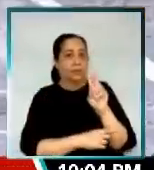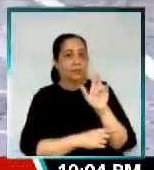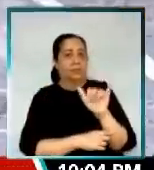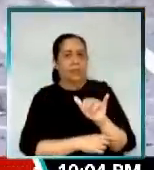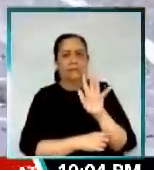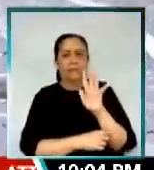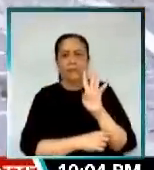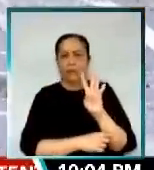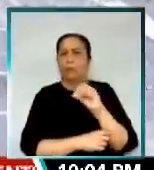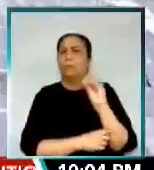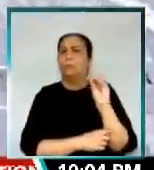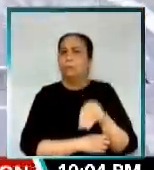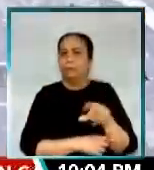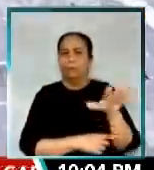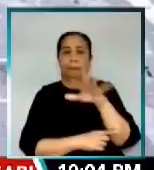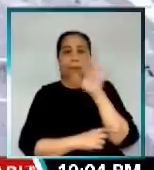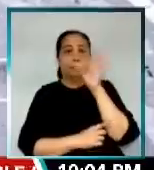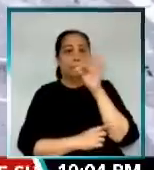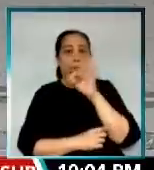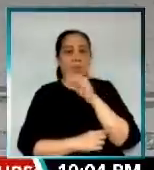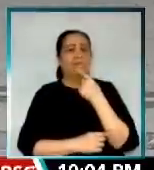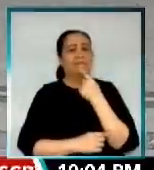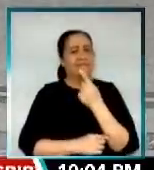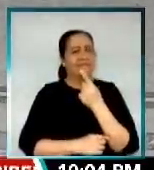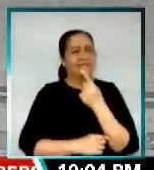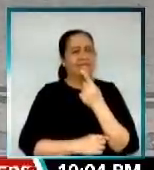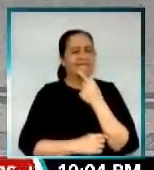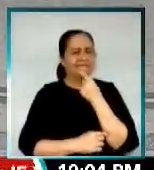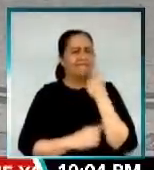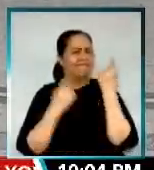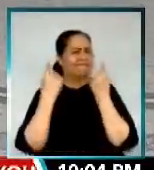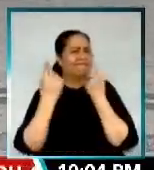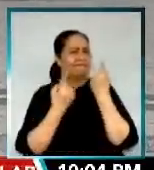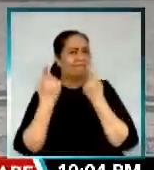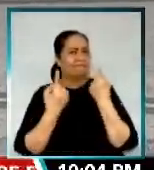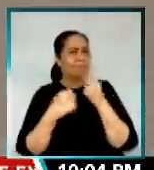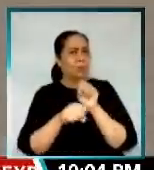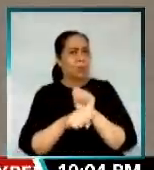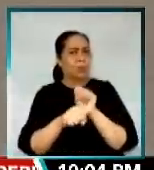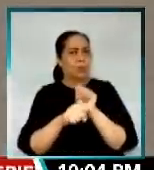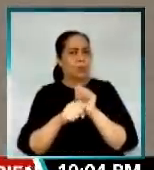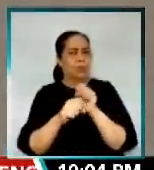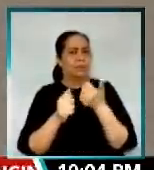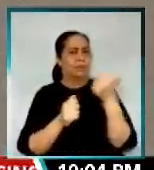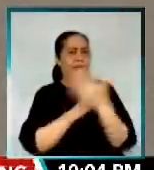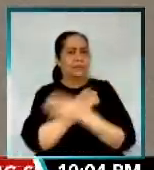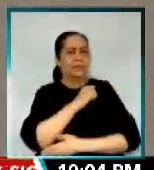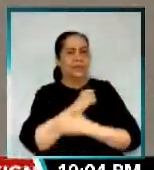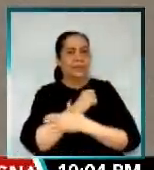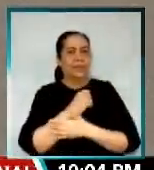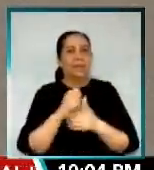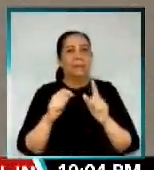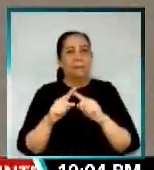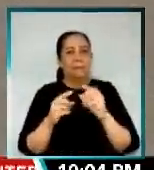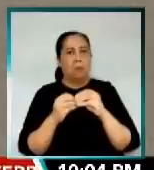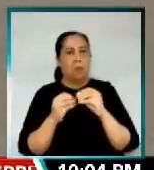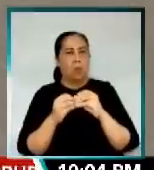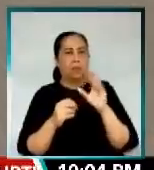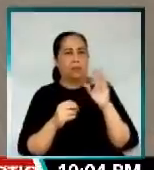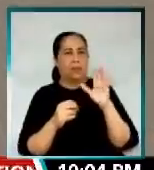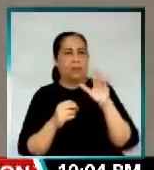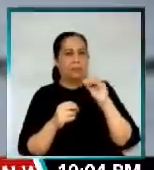54% ng mga Pilipino ang nagsabing kinukonsidera pa rin nila ang pagtatrabaho overseas. Mas mababa sa 75%